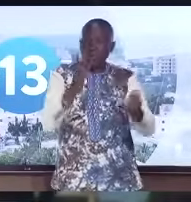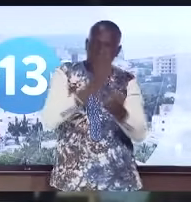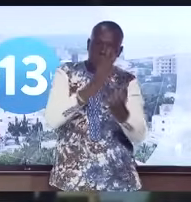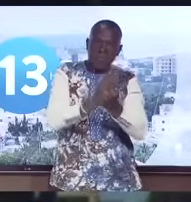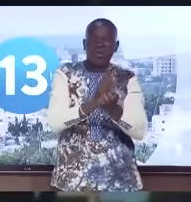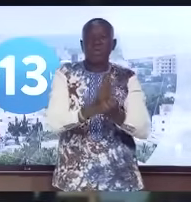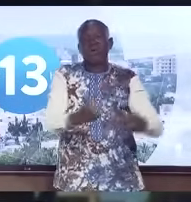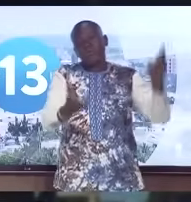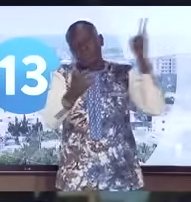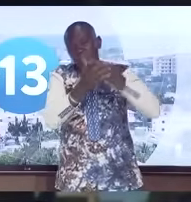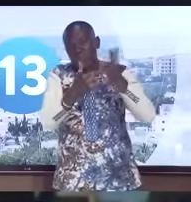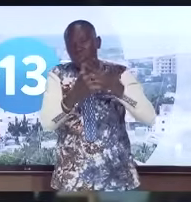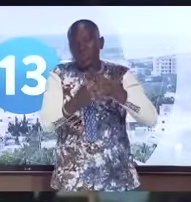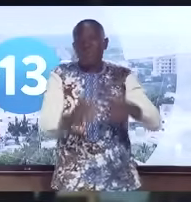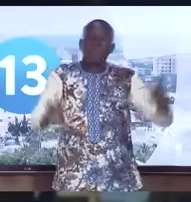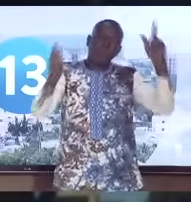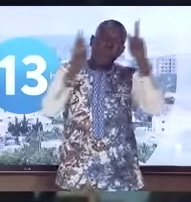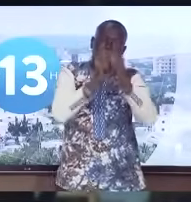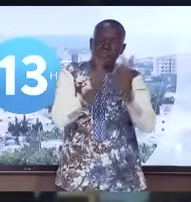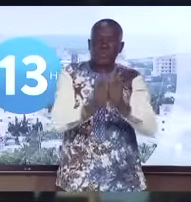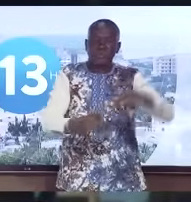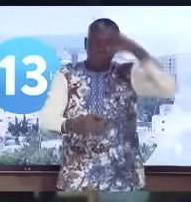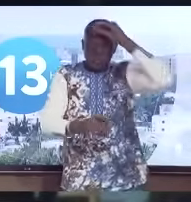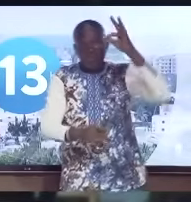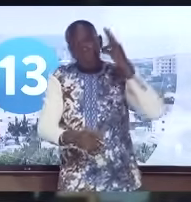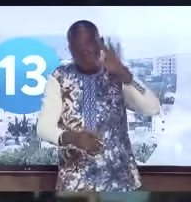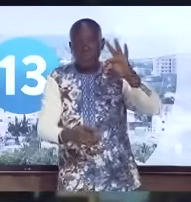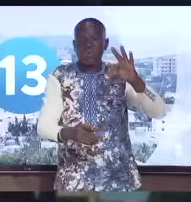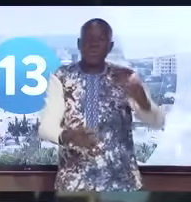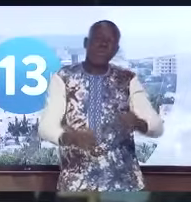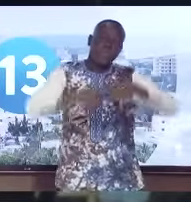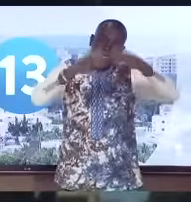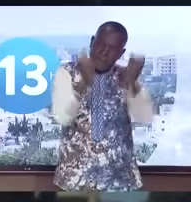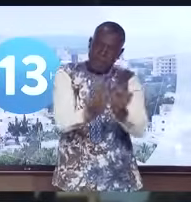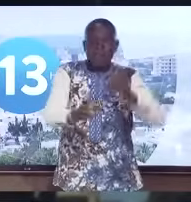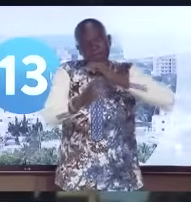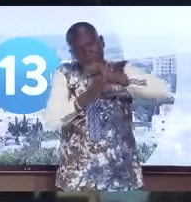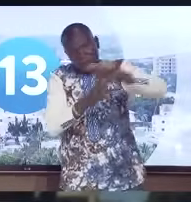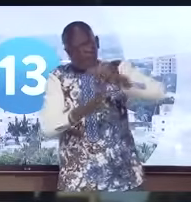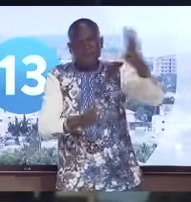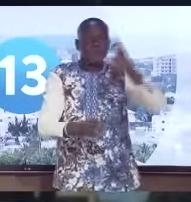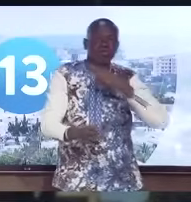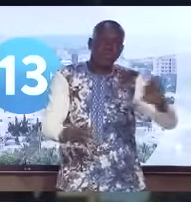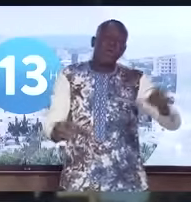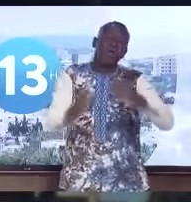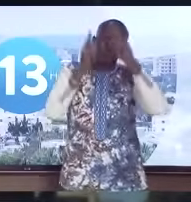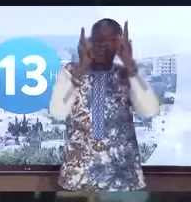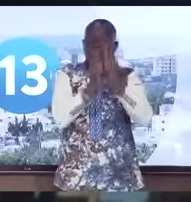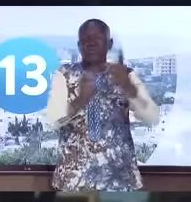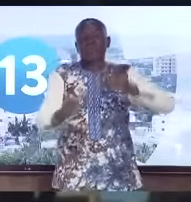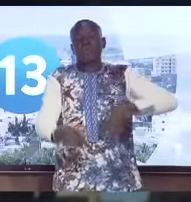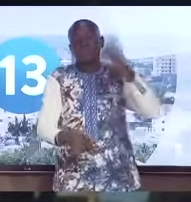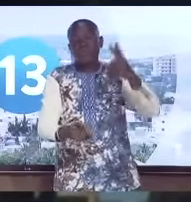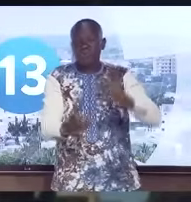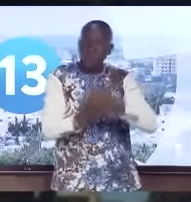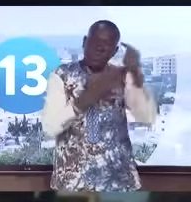En prélude à la dite rencontre, les hommes et femmes du club d'affaires du Burkina ont tenu une rencontre le 2 août dernier